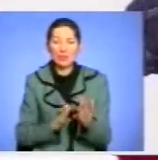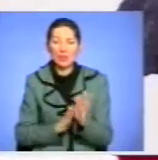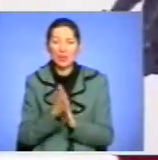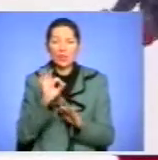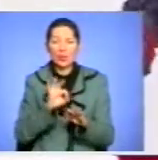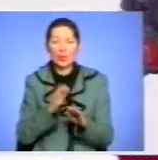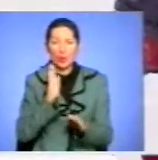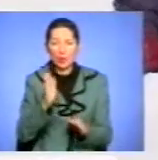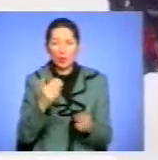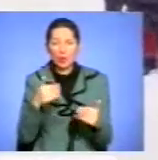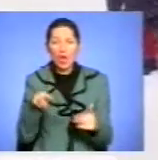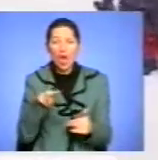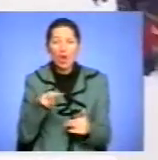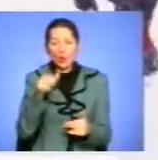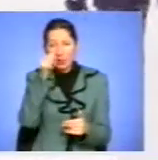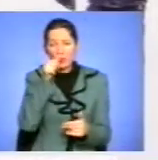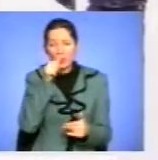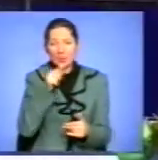захворюваності прогнозують вже на лютий.